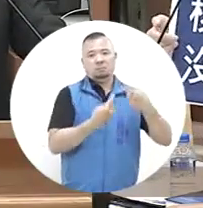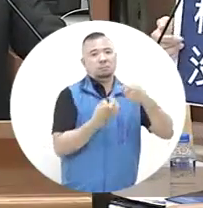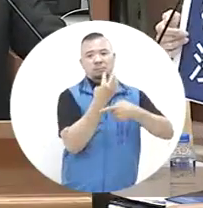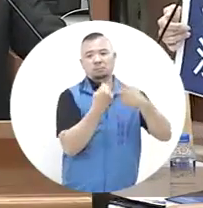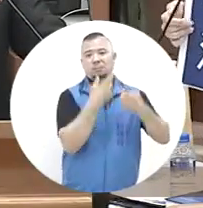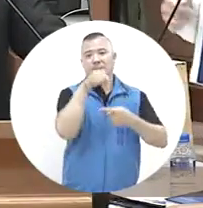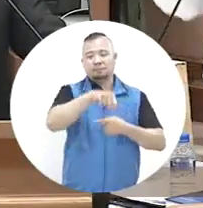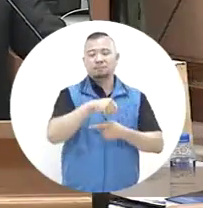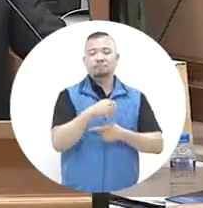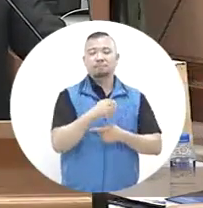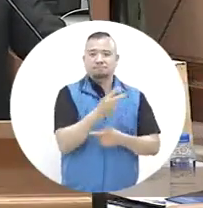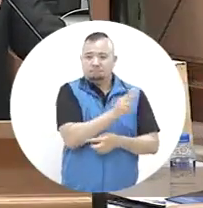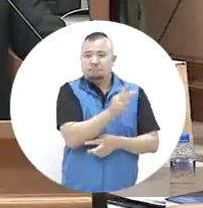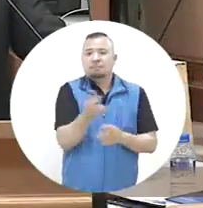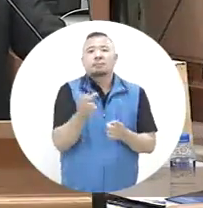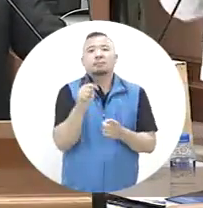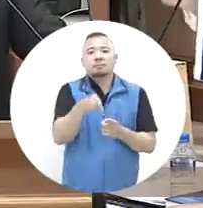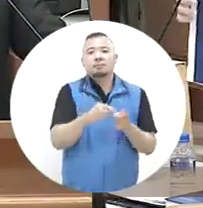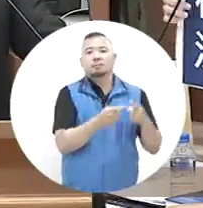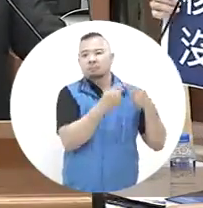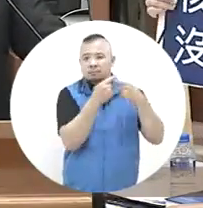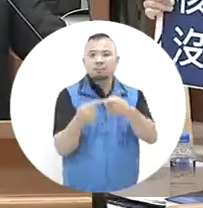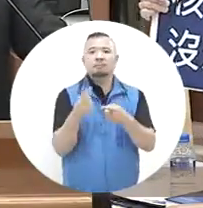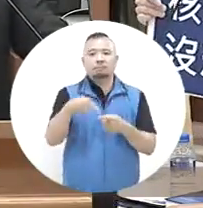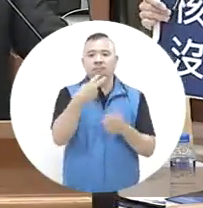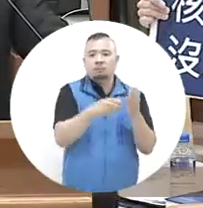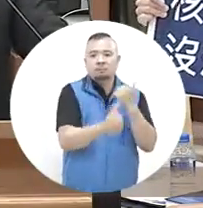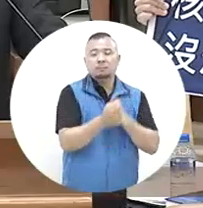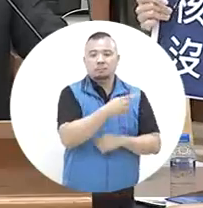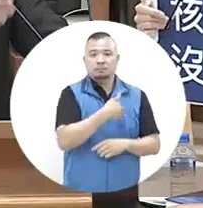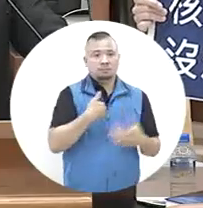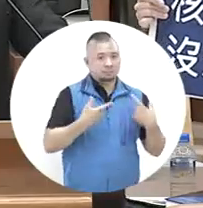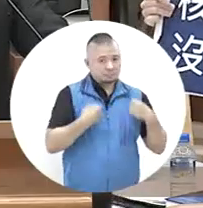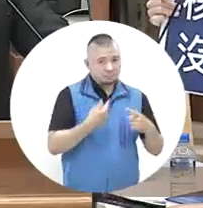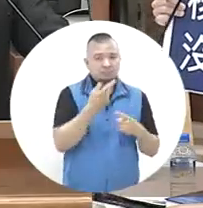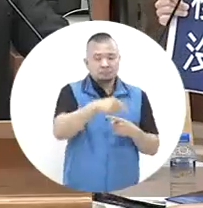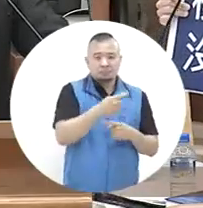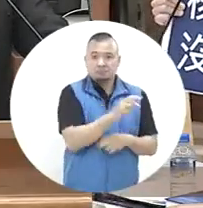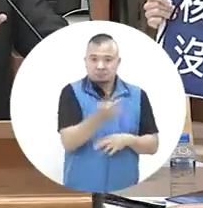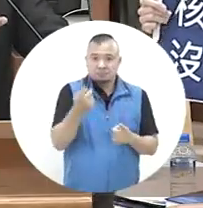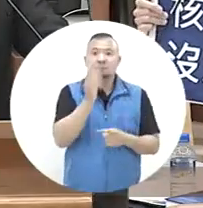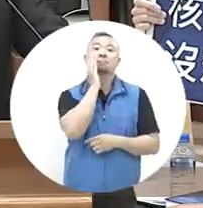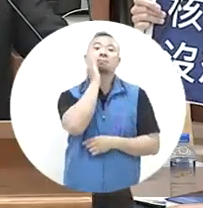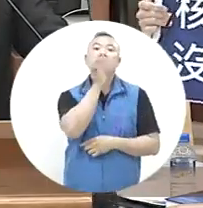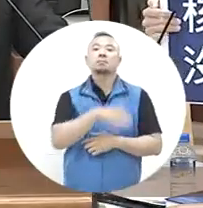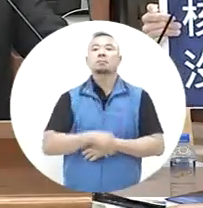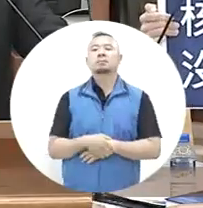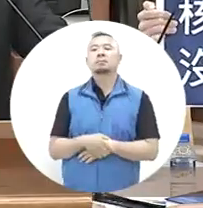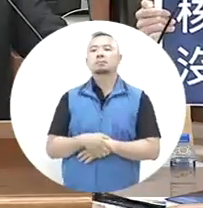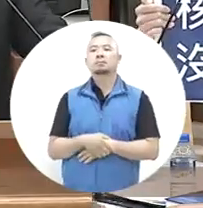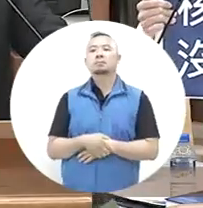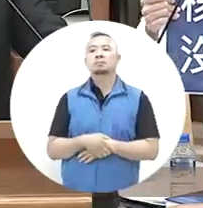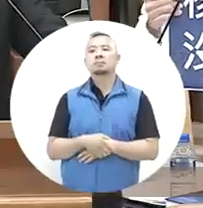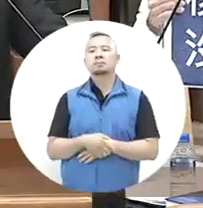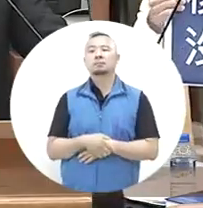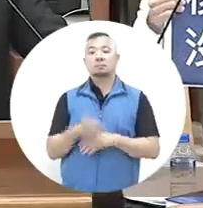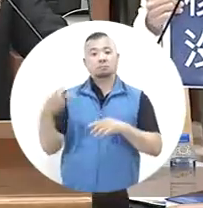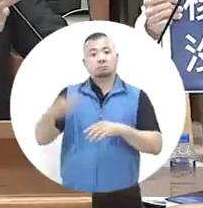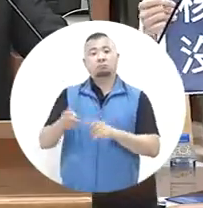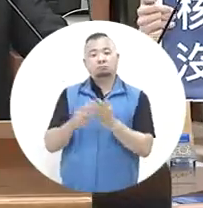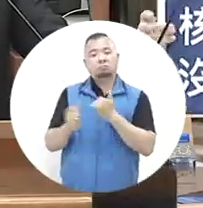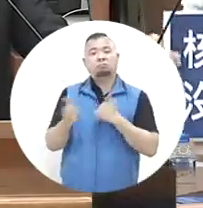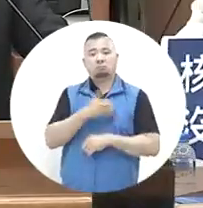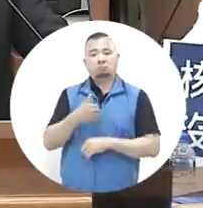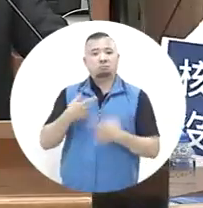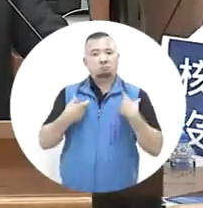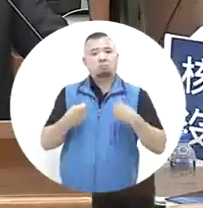更快速？尤其在再生能源的脚步能够做到更到位，就是因为 再生能源现在也有、啊、 能源嘛。那为了